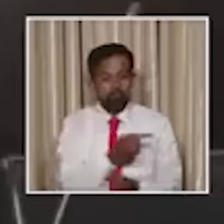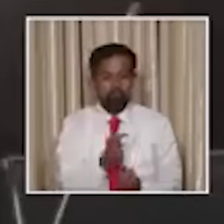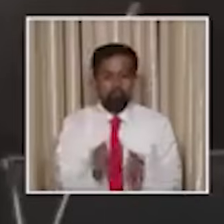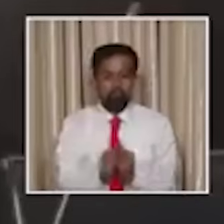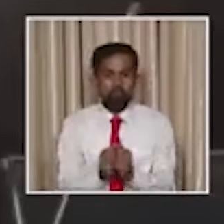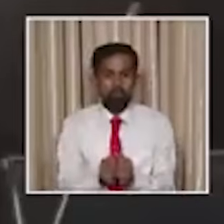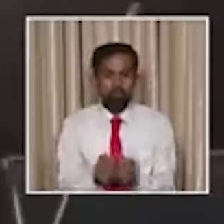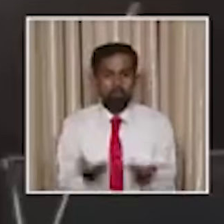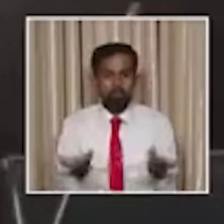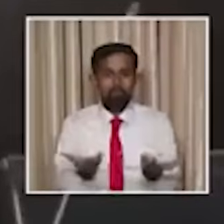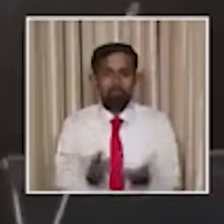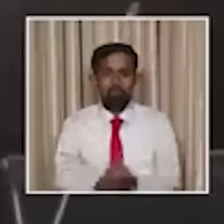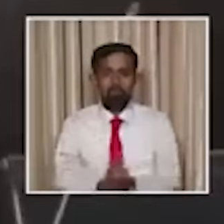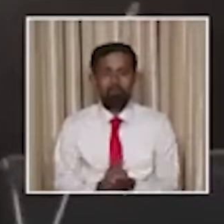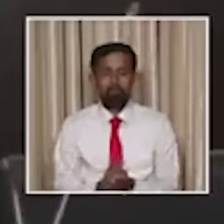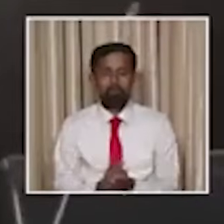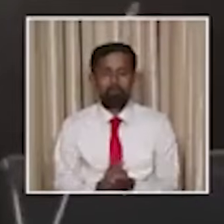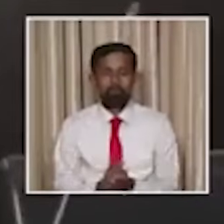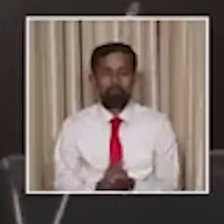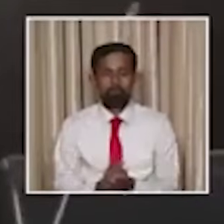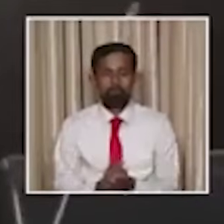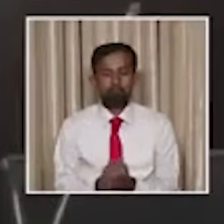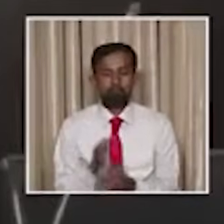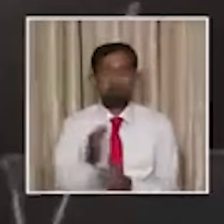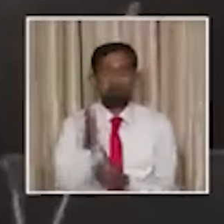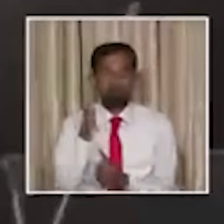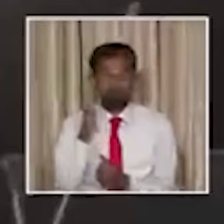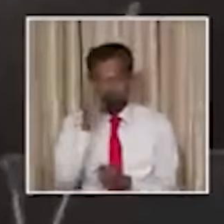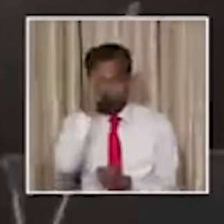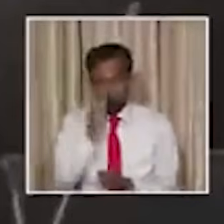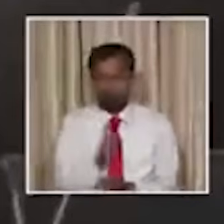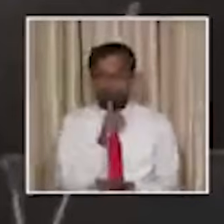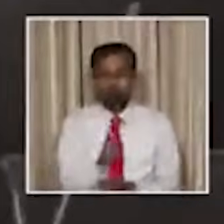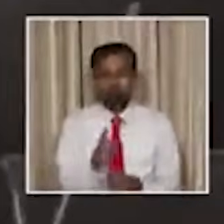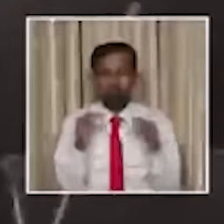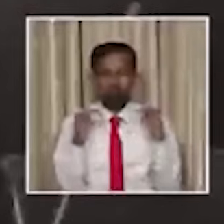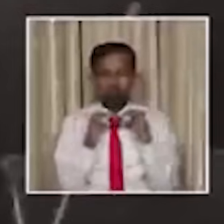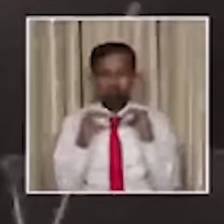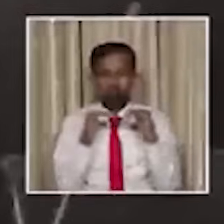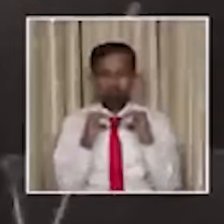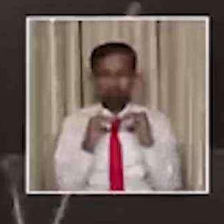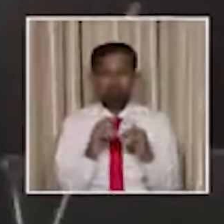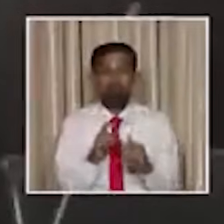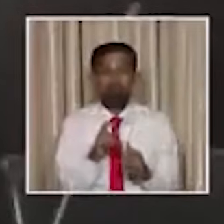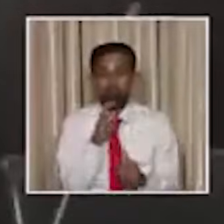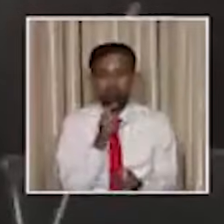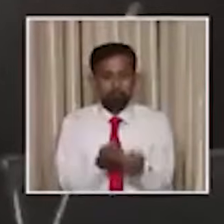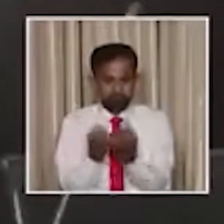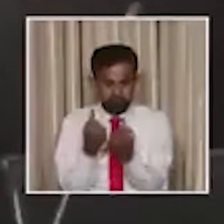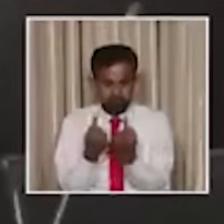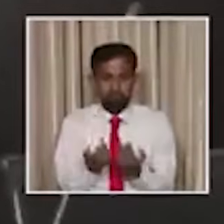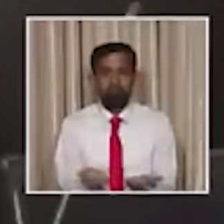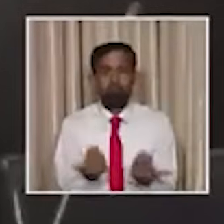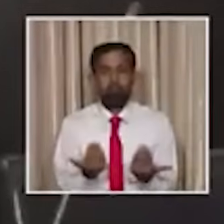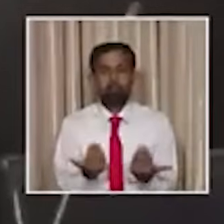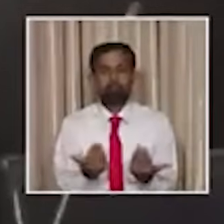ஒரு தூய்மையான விசாரணையை முன்னெடுங்கள், அல்லது சர்வதேச விசாரணையை முன்னெடுங்கள். இது இந்த நாட்டிலே நடக்கக்கூடாத, நடக்க